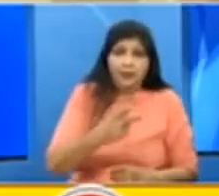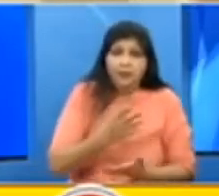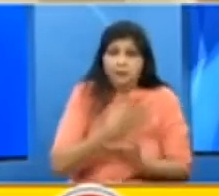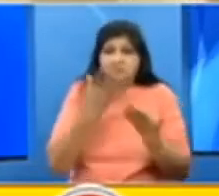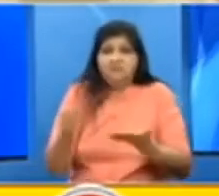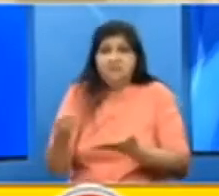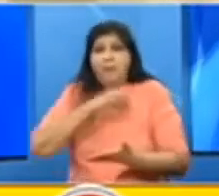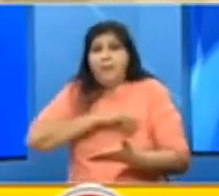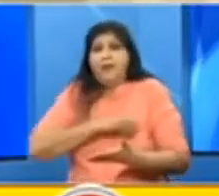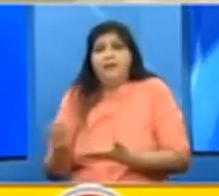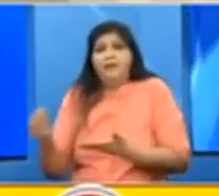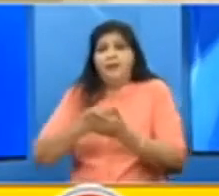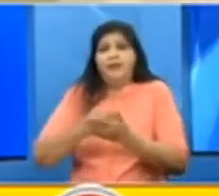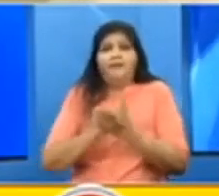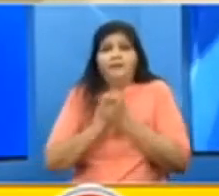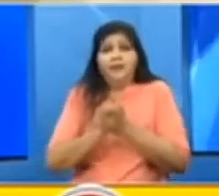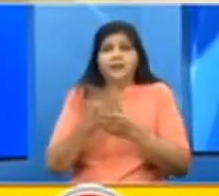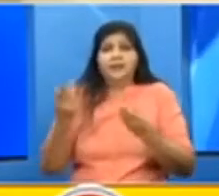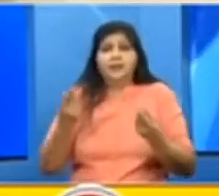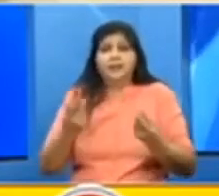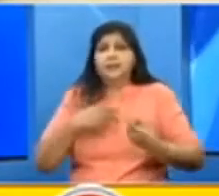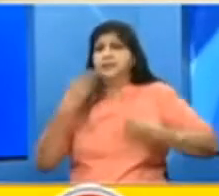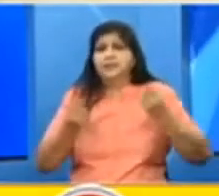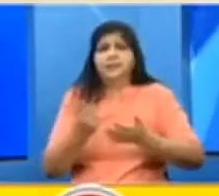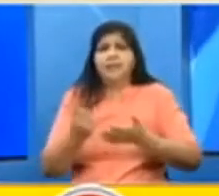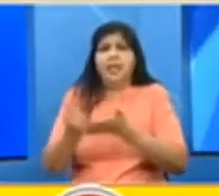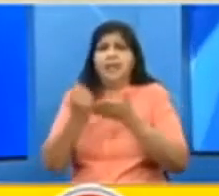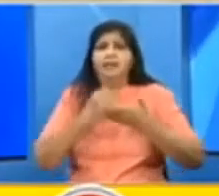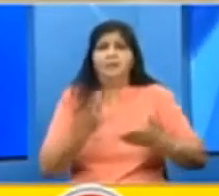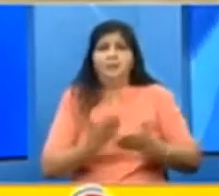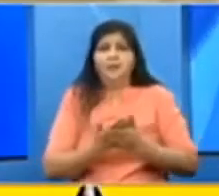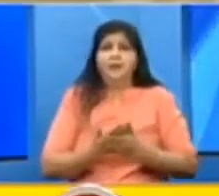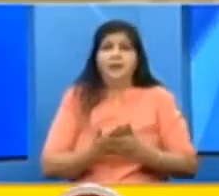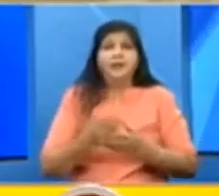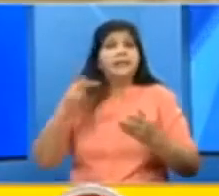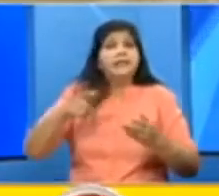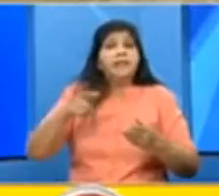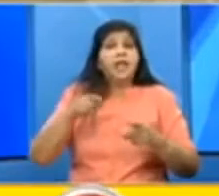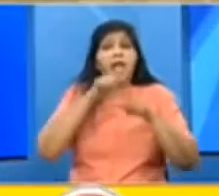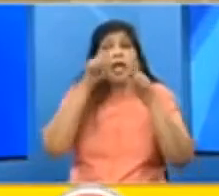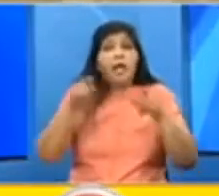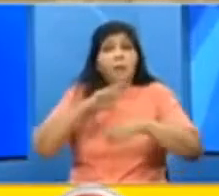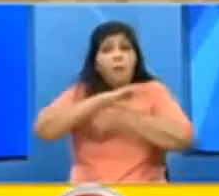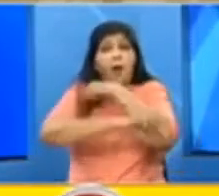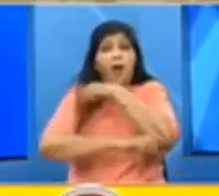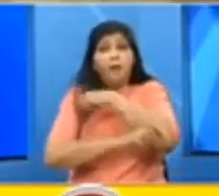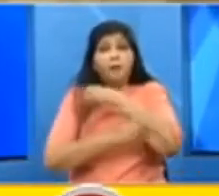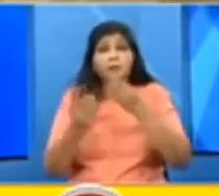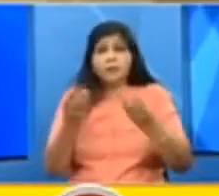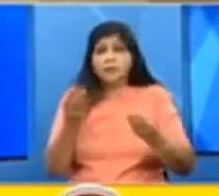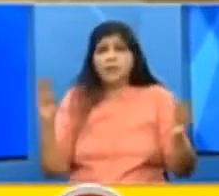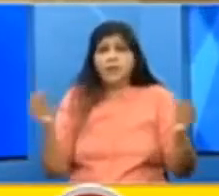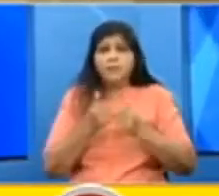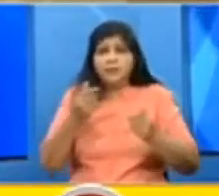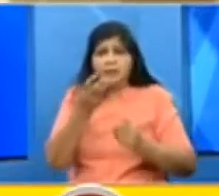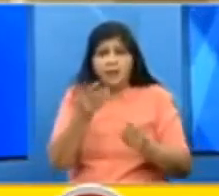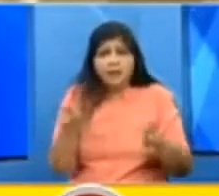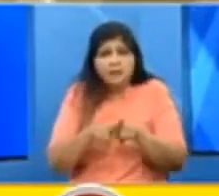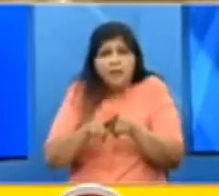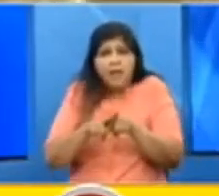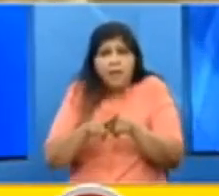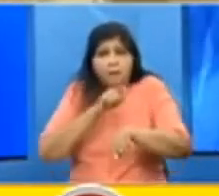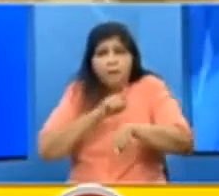आपके दोस्तों को लगेगा जैसे आप जादूगर है, क्योंकि कंप्यूटर की स्पीड से आप गिनती कर सकते हैं। वैदिक मैथमेटिक्स की